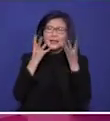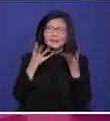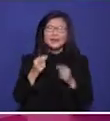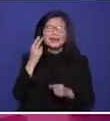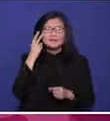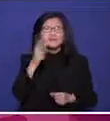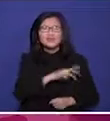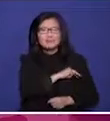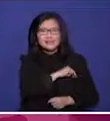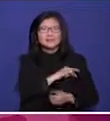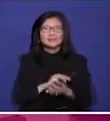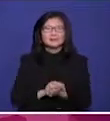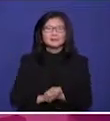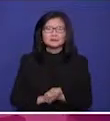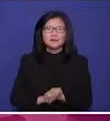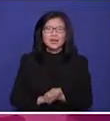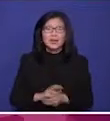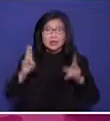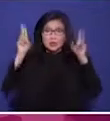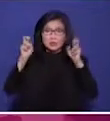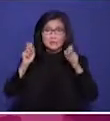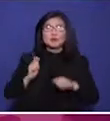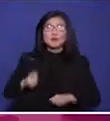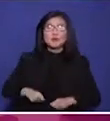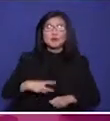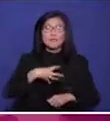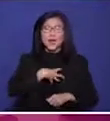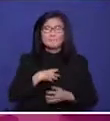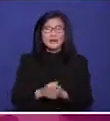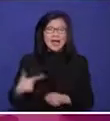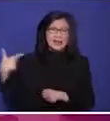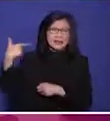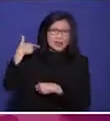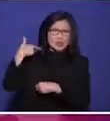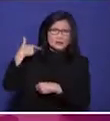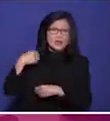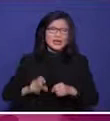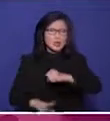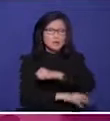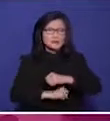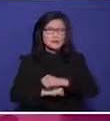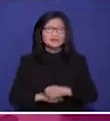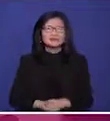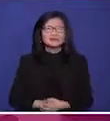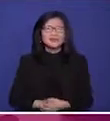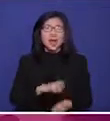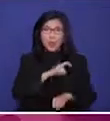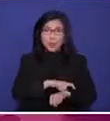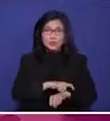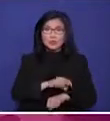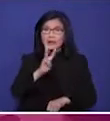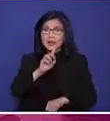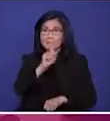dan misi Anda dengan topik hukum dan HAM, terorisme dan korupsi, dan waktu Anda adalah 3